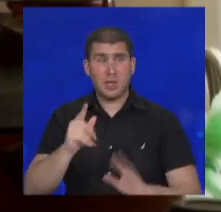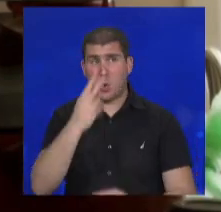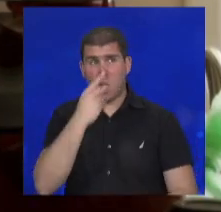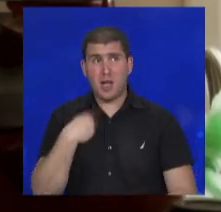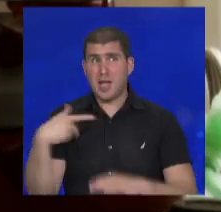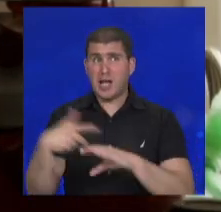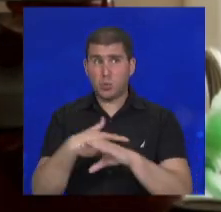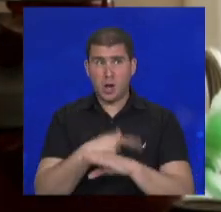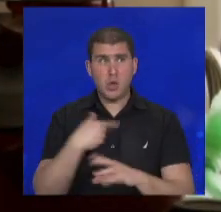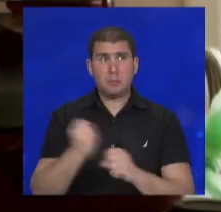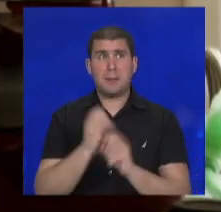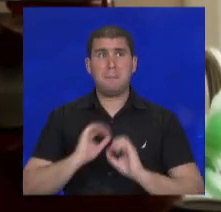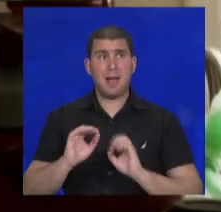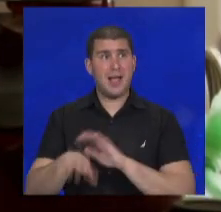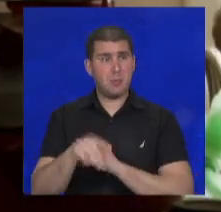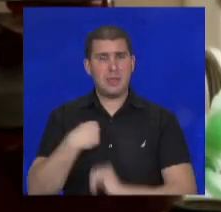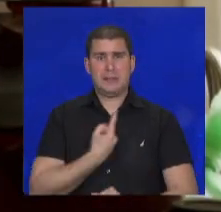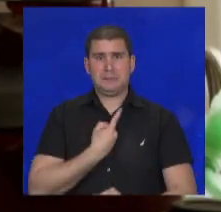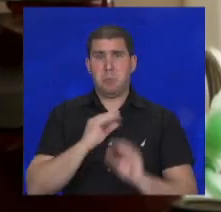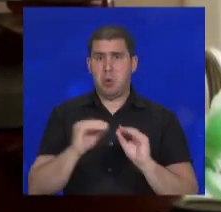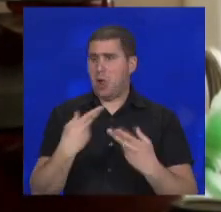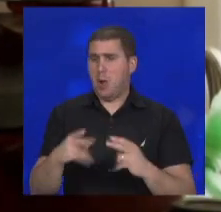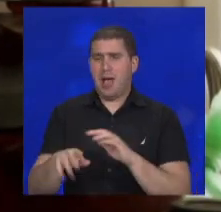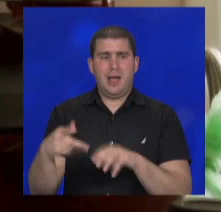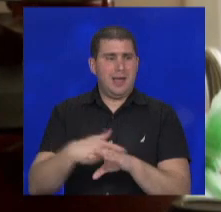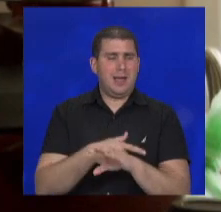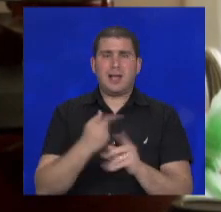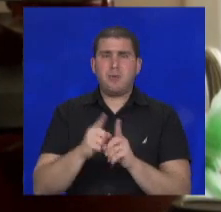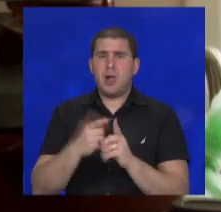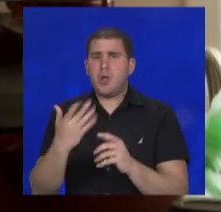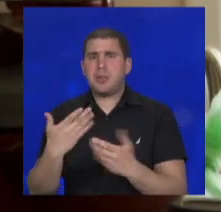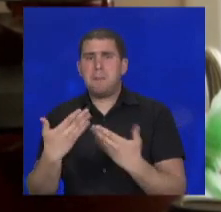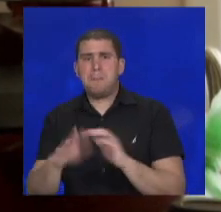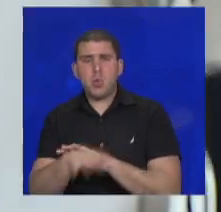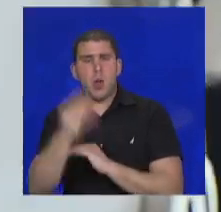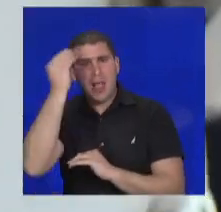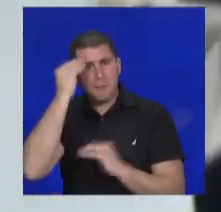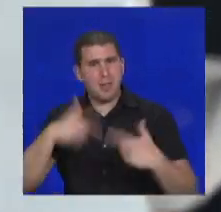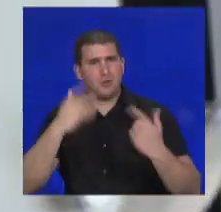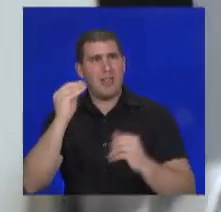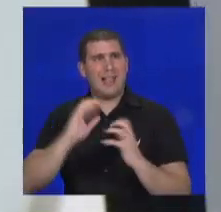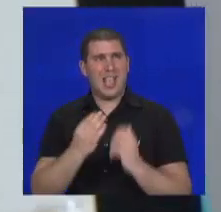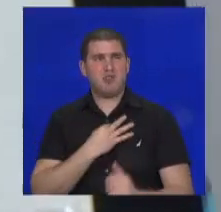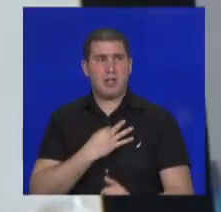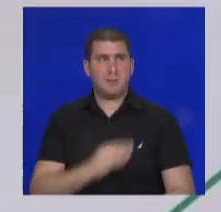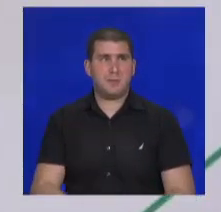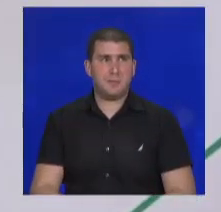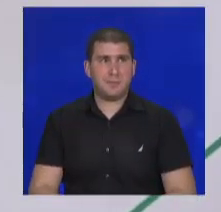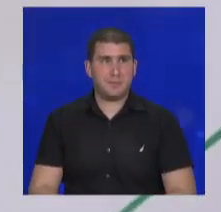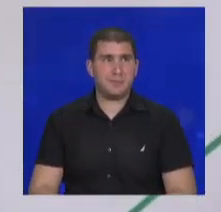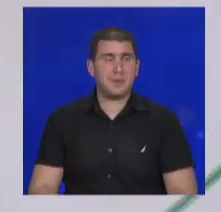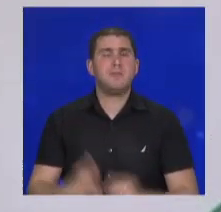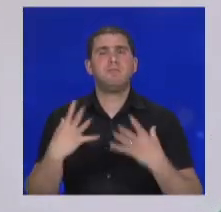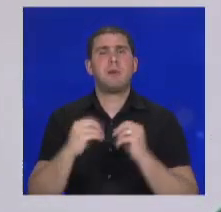עסוקה, ואני לא מצליחה אפילו להתפנות, אני בעצמי מורה, לא מצליחה להתפנות ללמידה מרחוק של הכיתה שלי. בבית